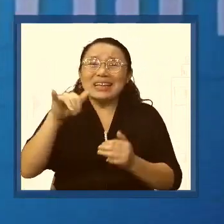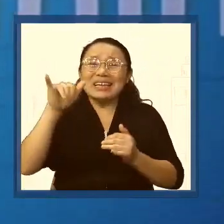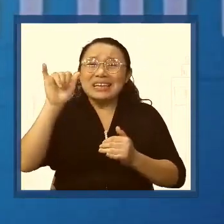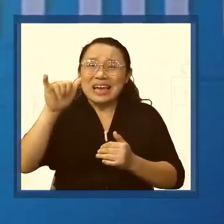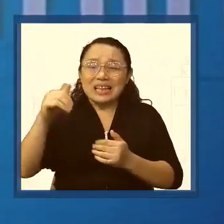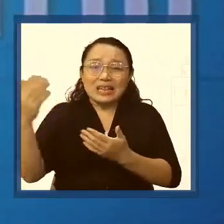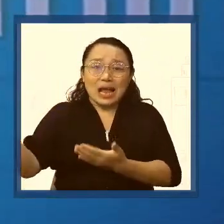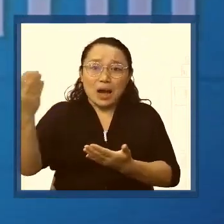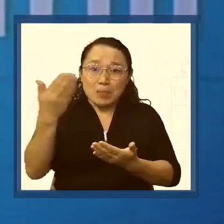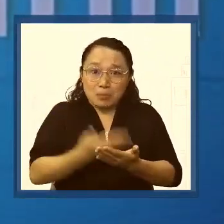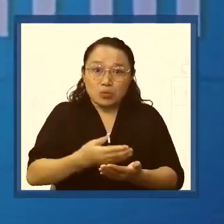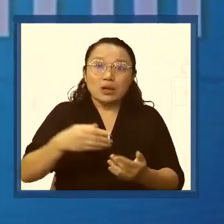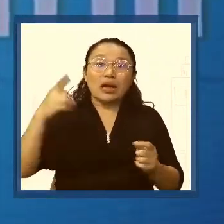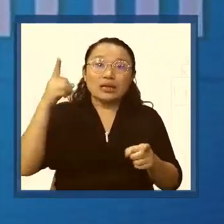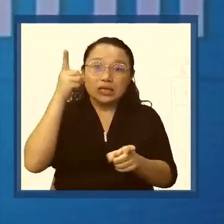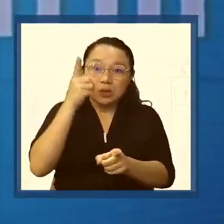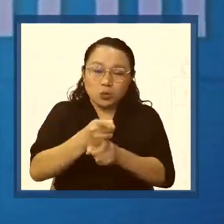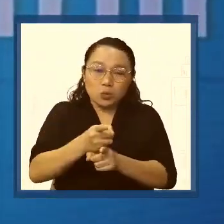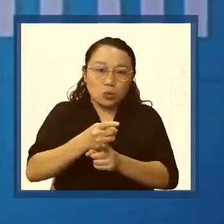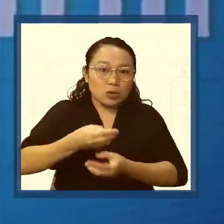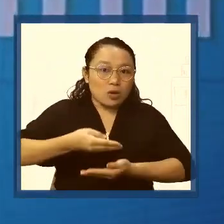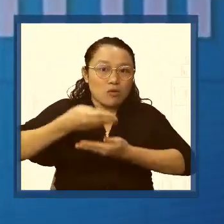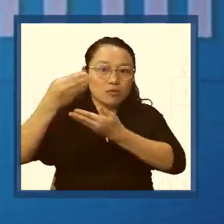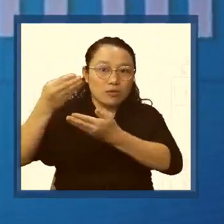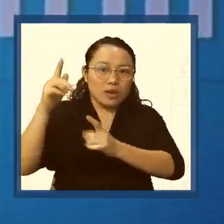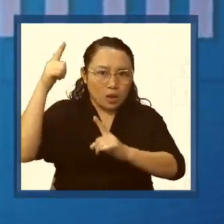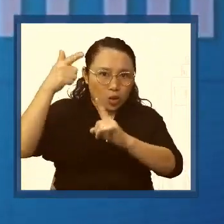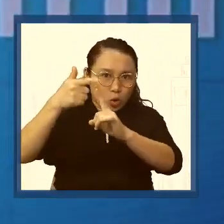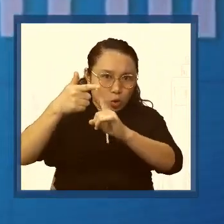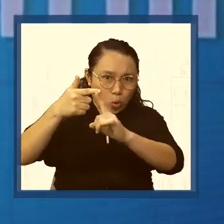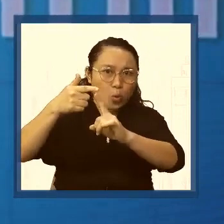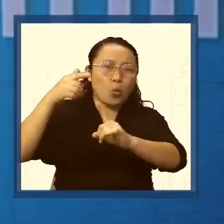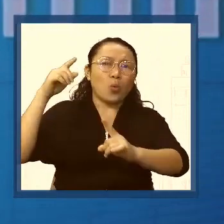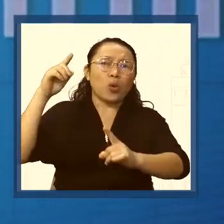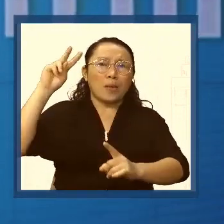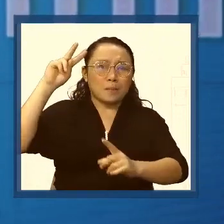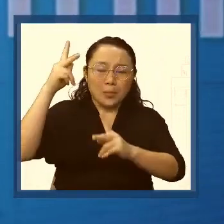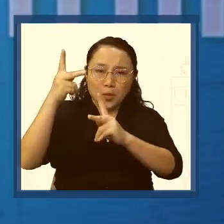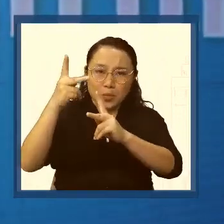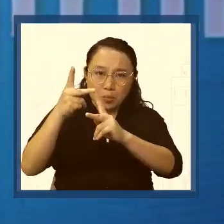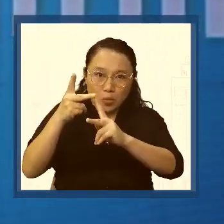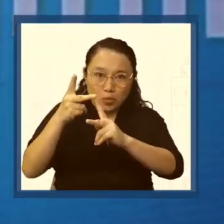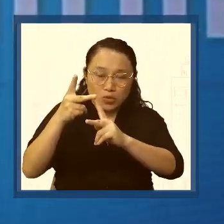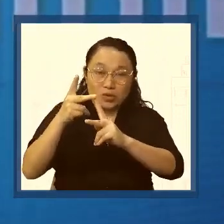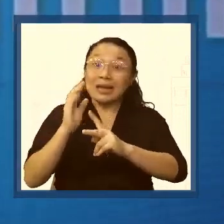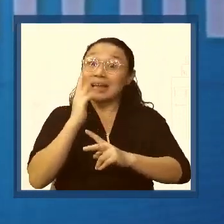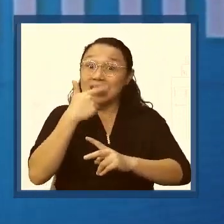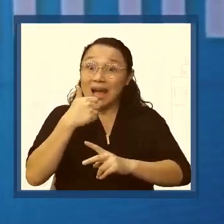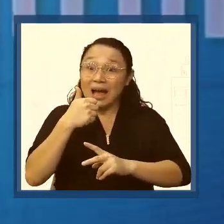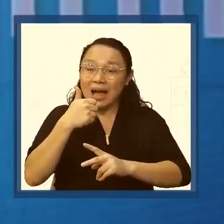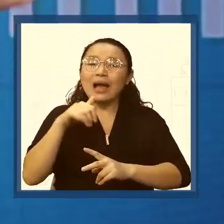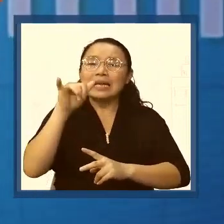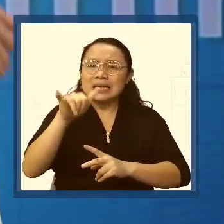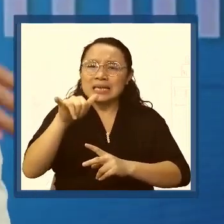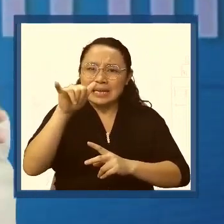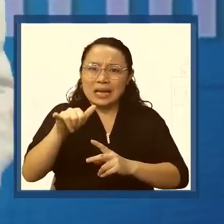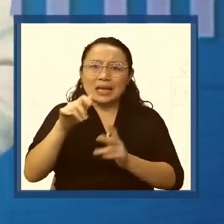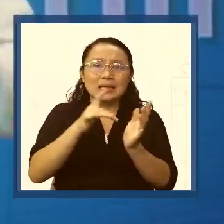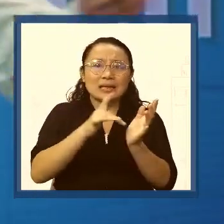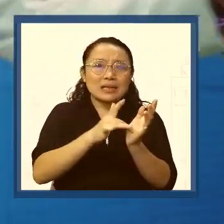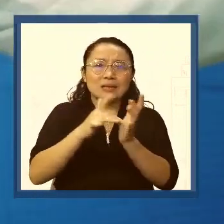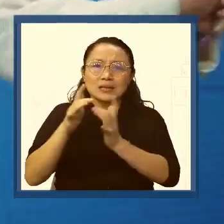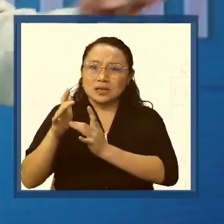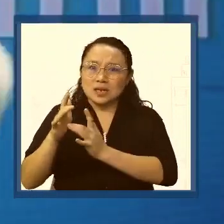busa ang purpose, ang goal, ang aim ning abot nga mao si Kristo ang tinud nga halad, mao tong nga nawala